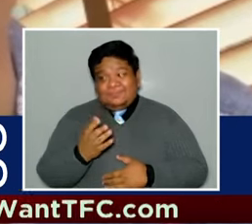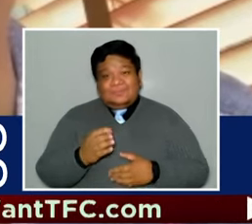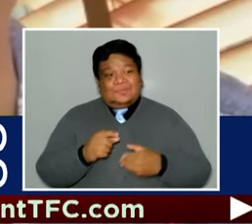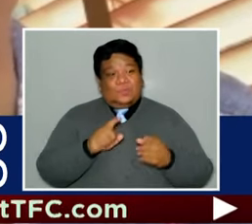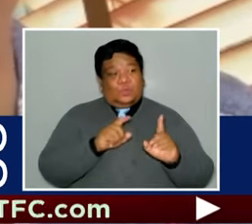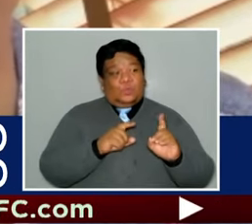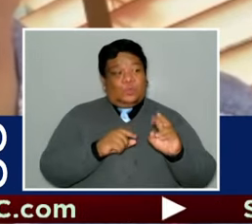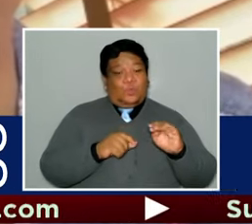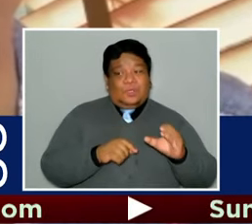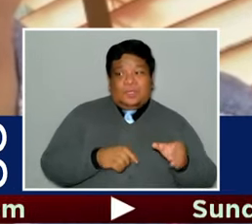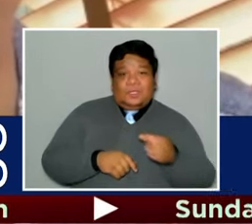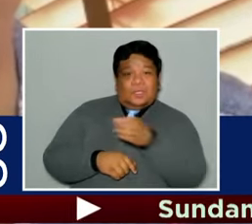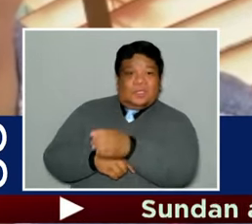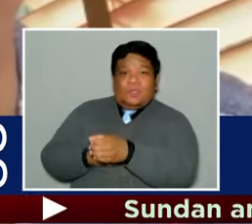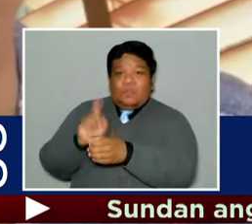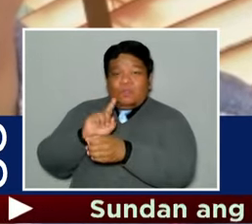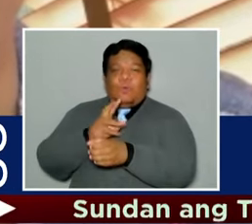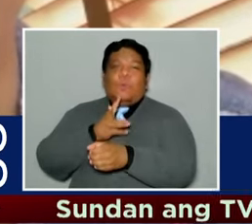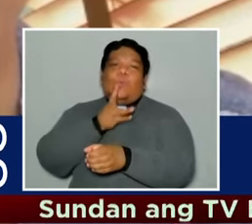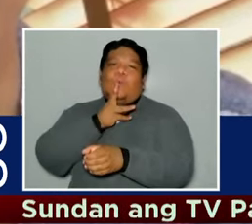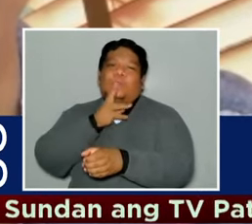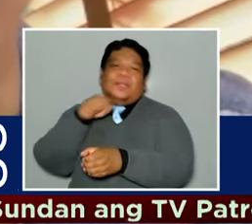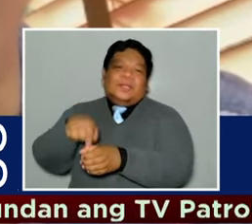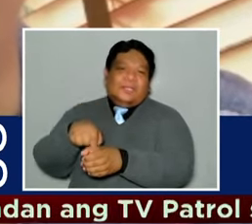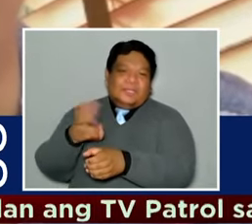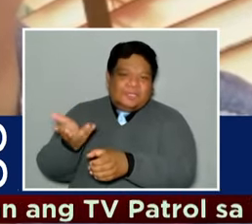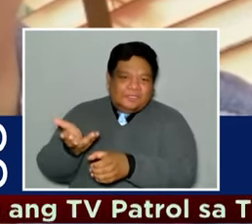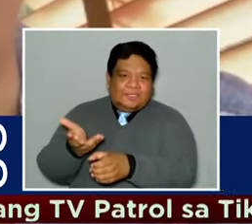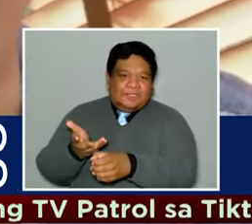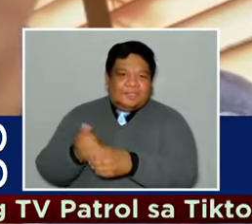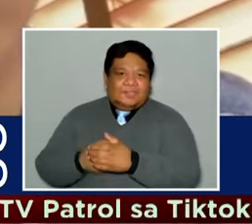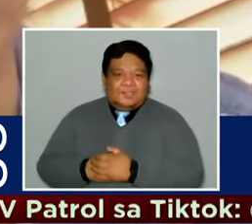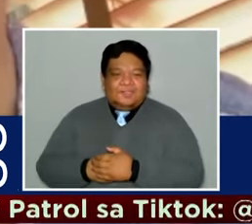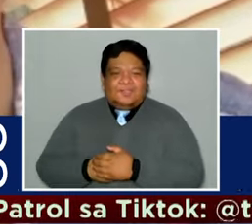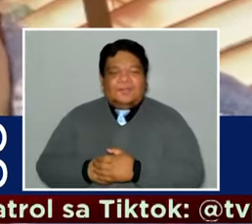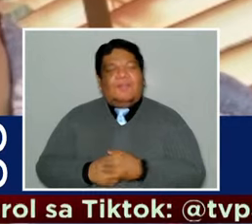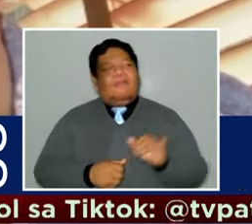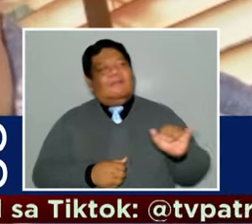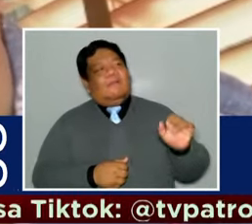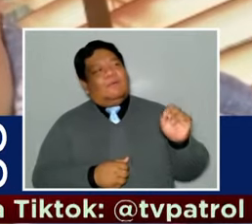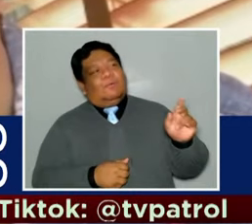tubig. Ah, okay. It's not alcohol. I know